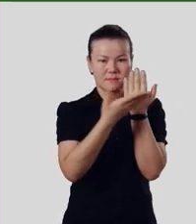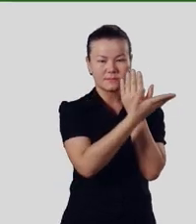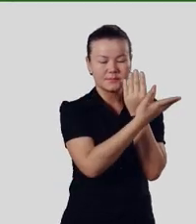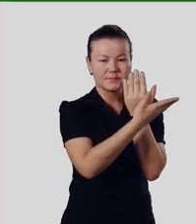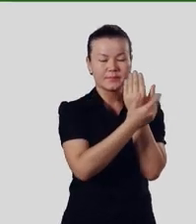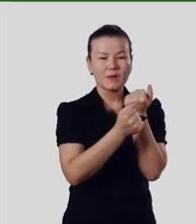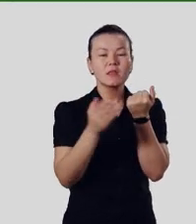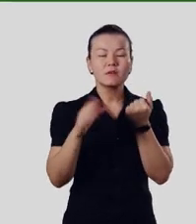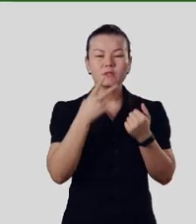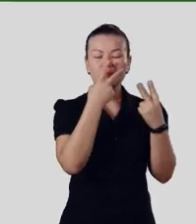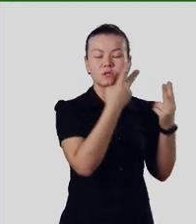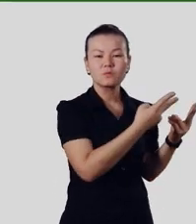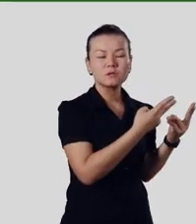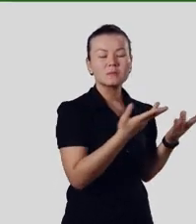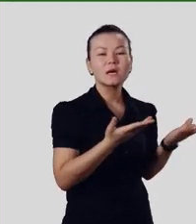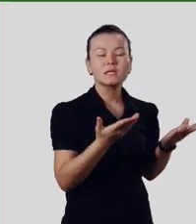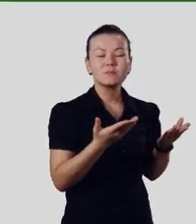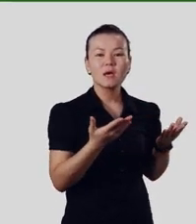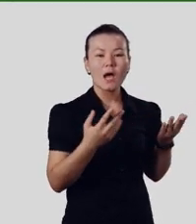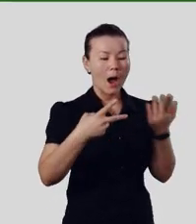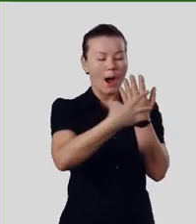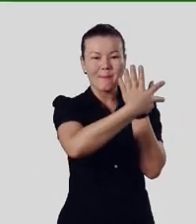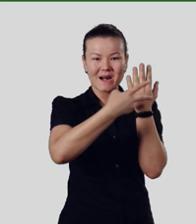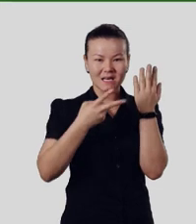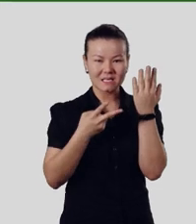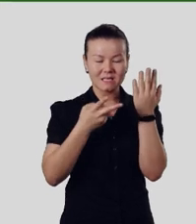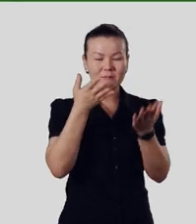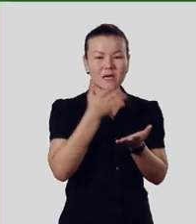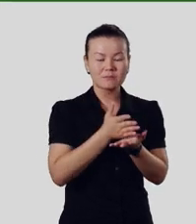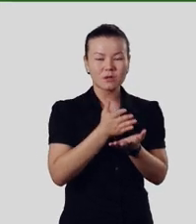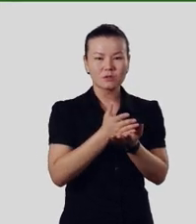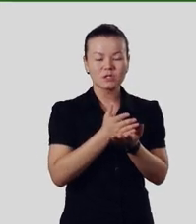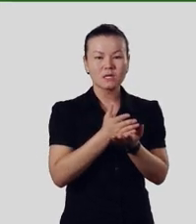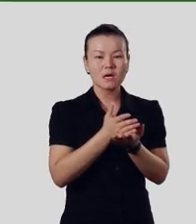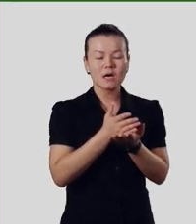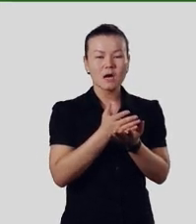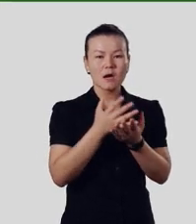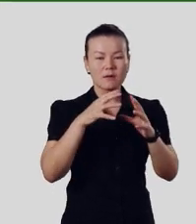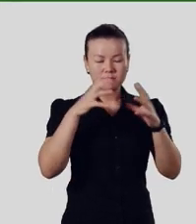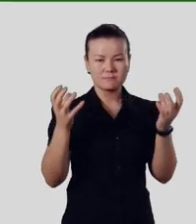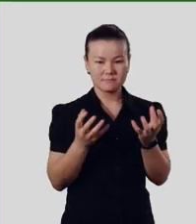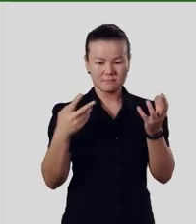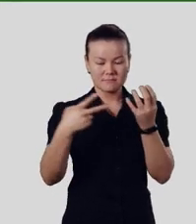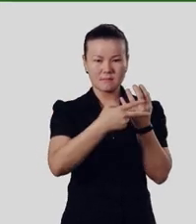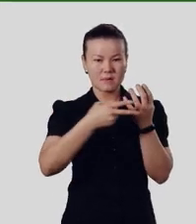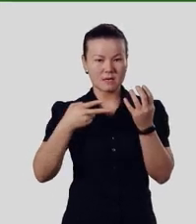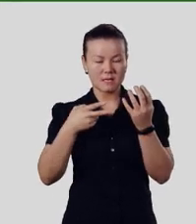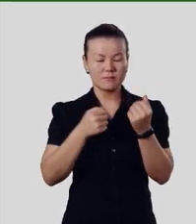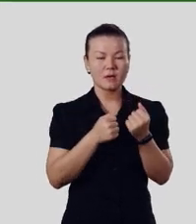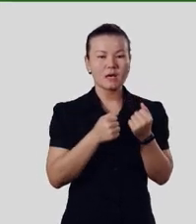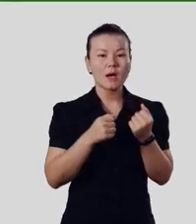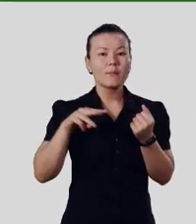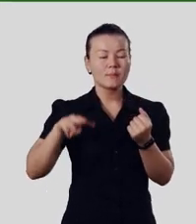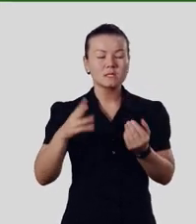Давайте посмотрим, между какими параллелями расположен мыс Альмади. Мыс